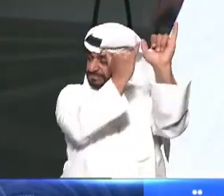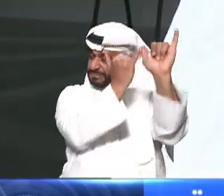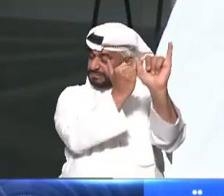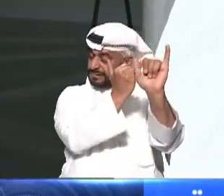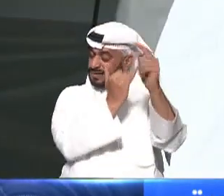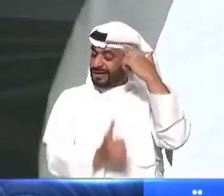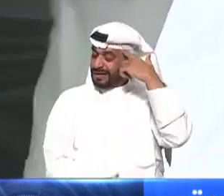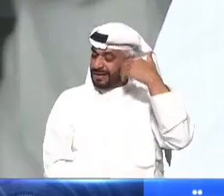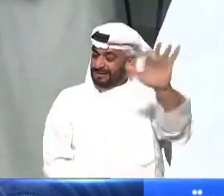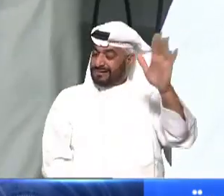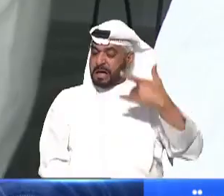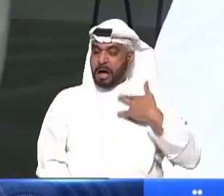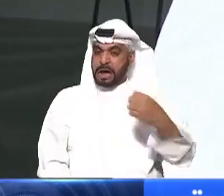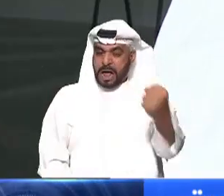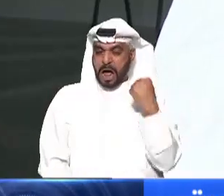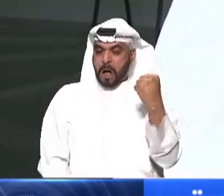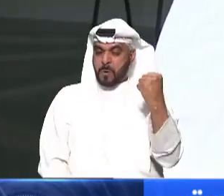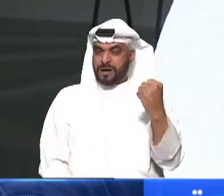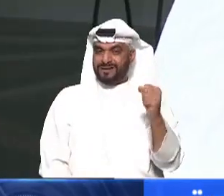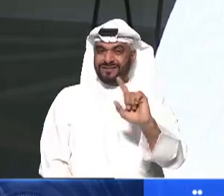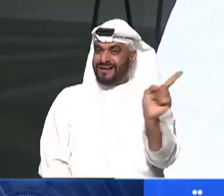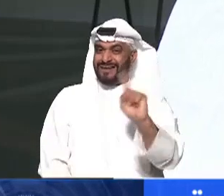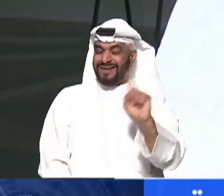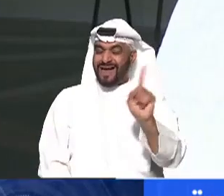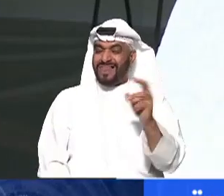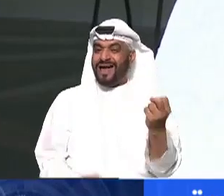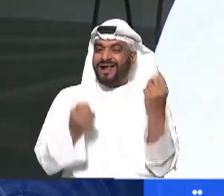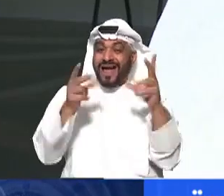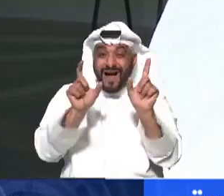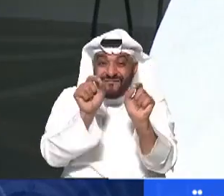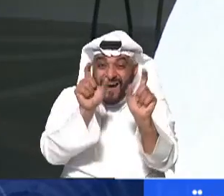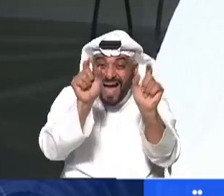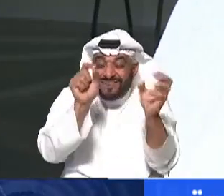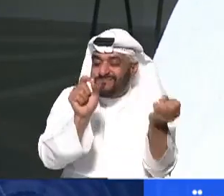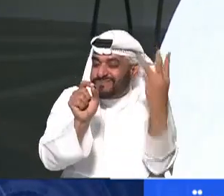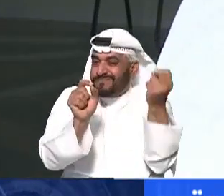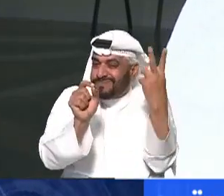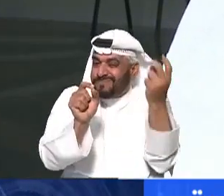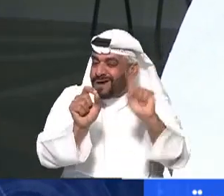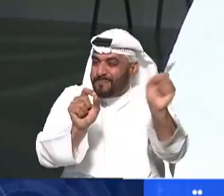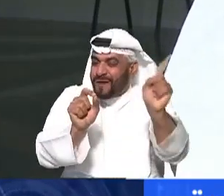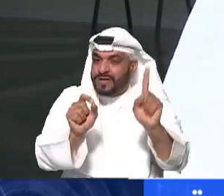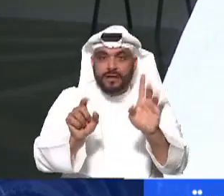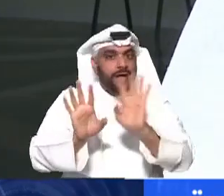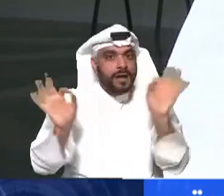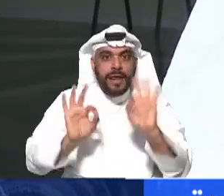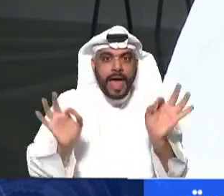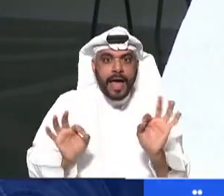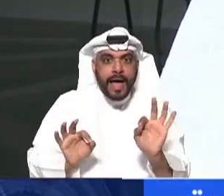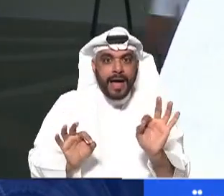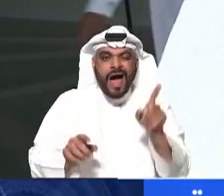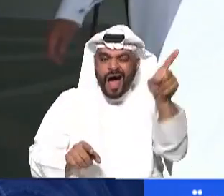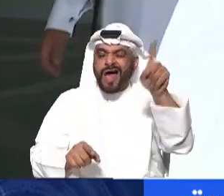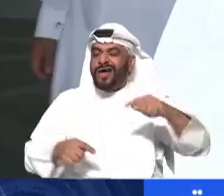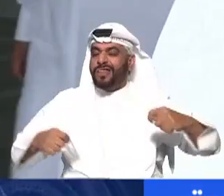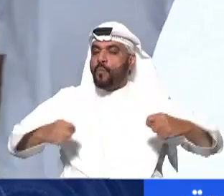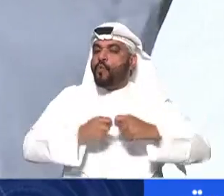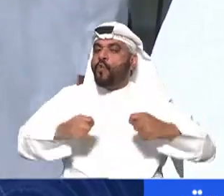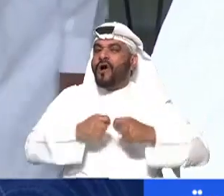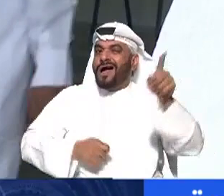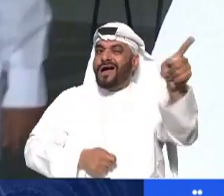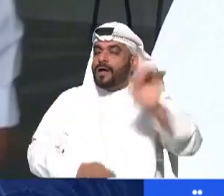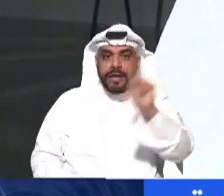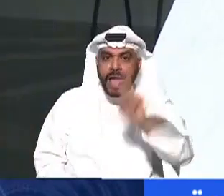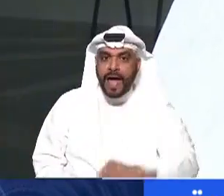استهتار ما بعد استهتار، فأرجو من التجمعات والأعراس هذه اللي يكفونا في الوقت هذا،